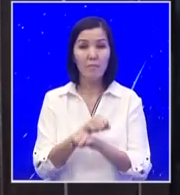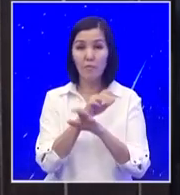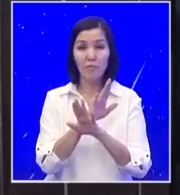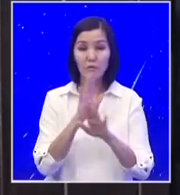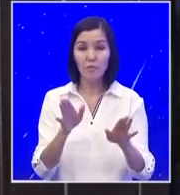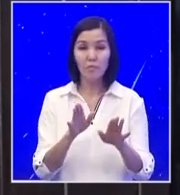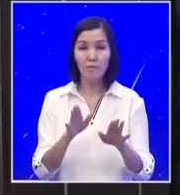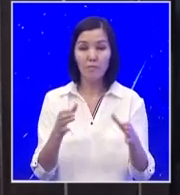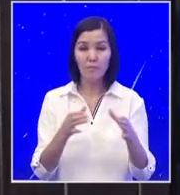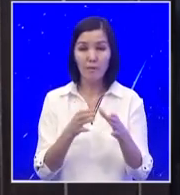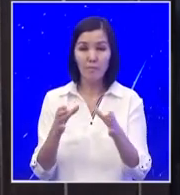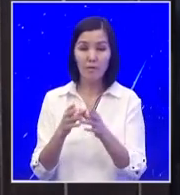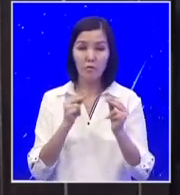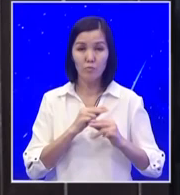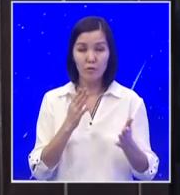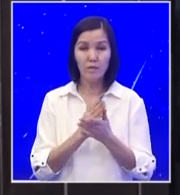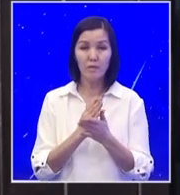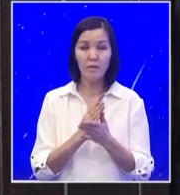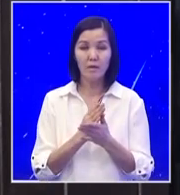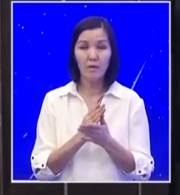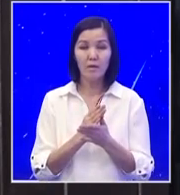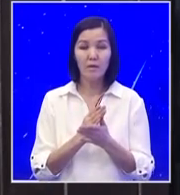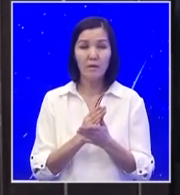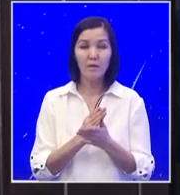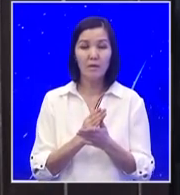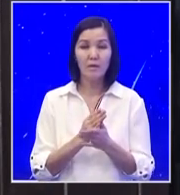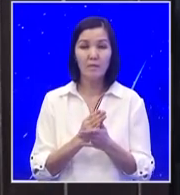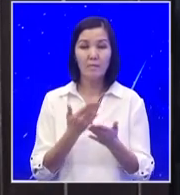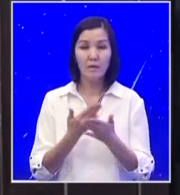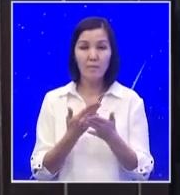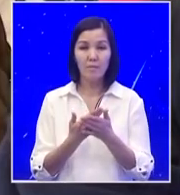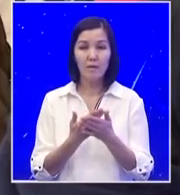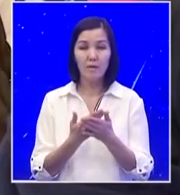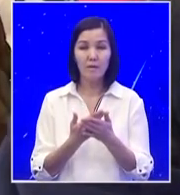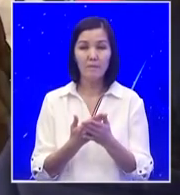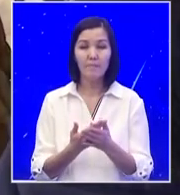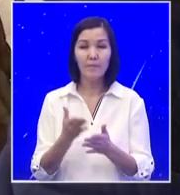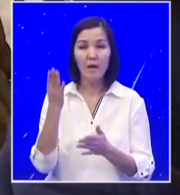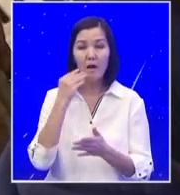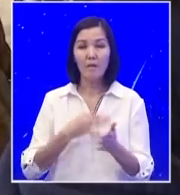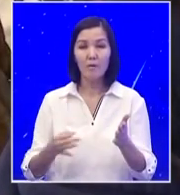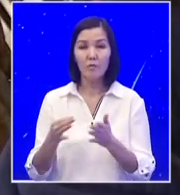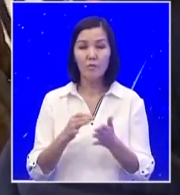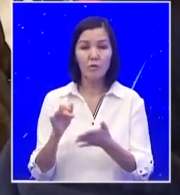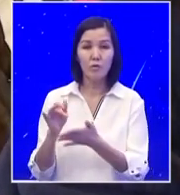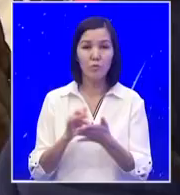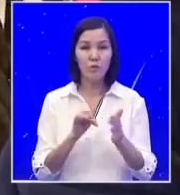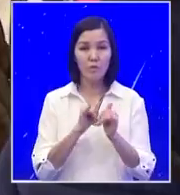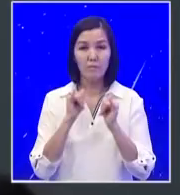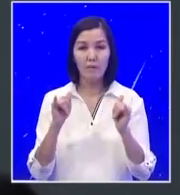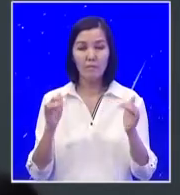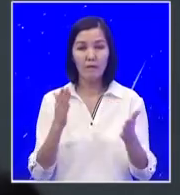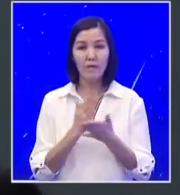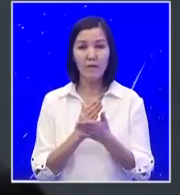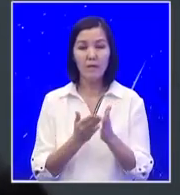онымен жұмыс жасап жатыр. Әне ақпараттық вакуум пайда болмайды. А бізде керісінше. Алматы облысында туризм түлеп, ілгерілеп келеді.